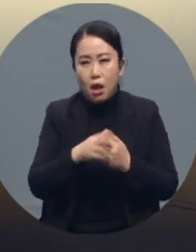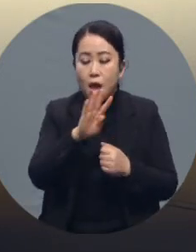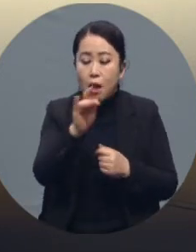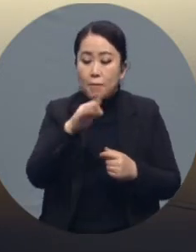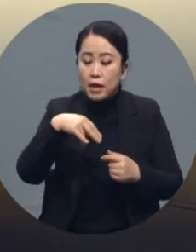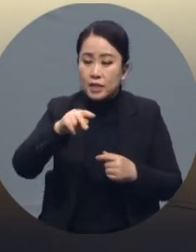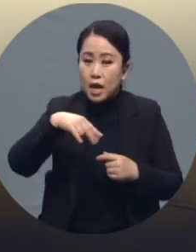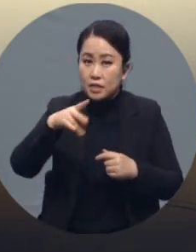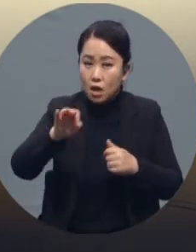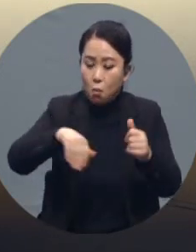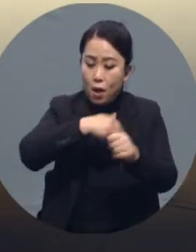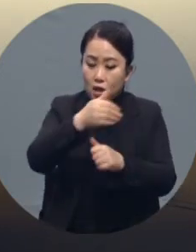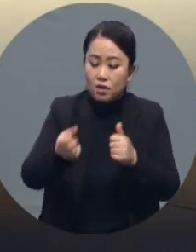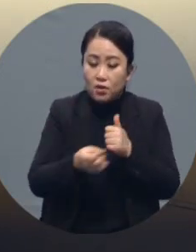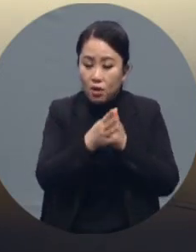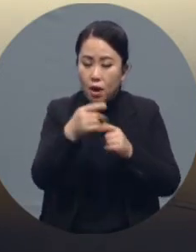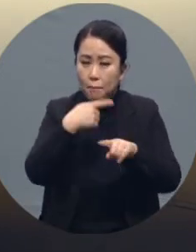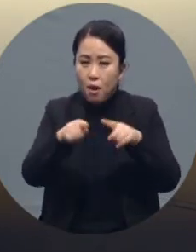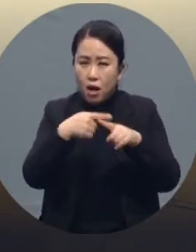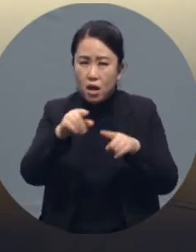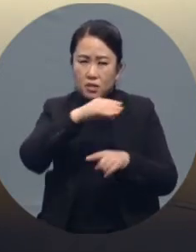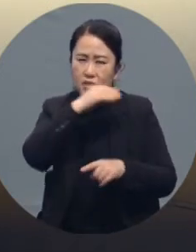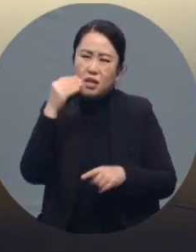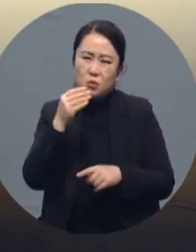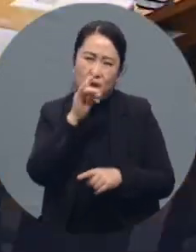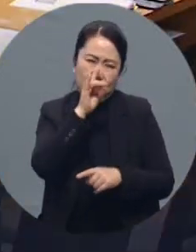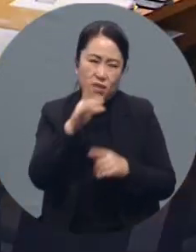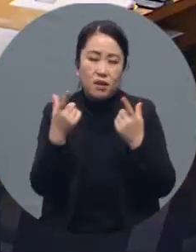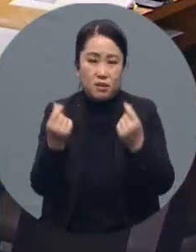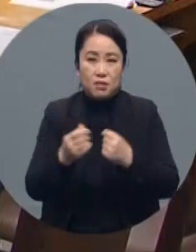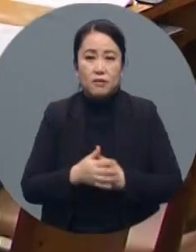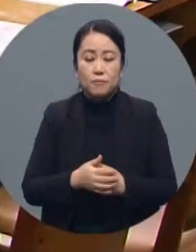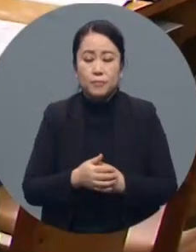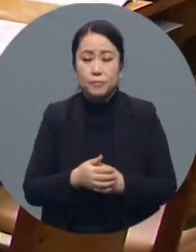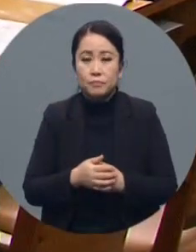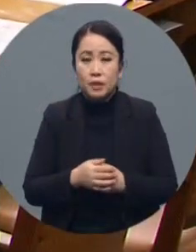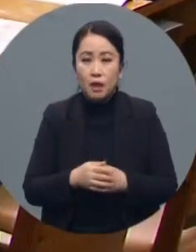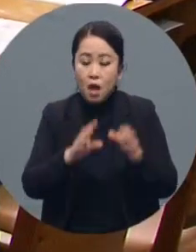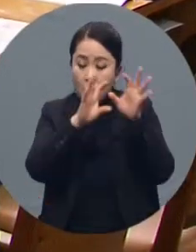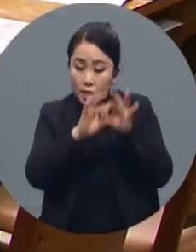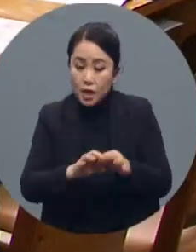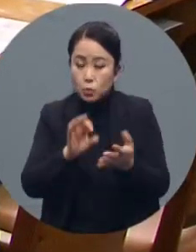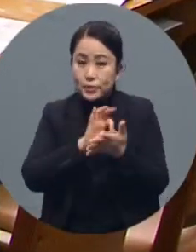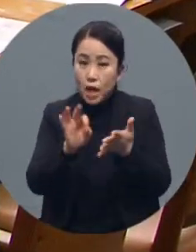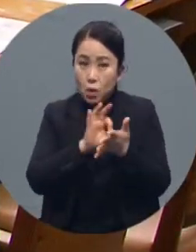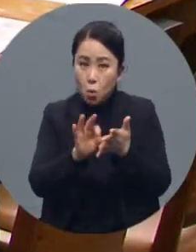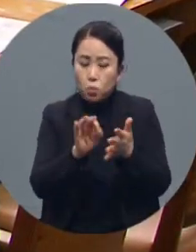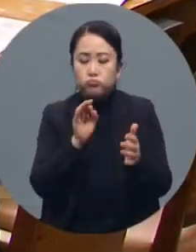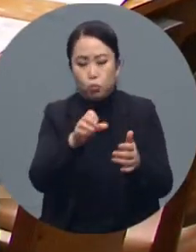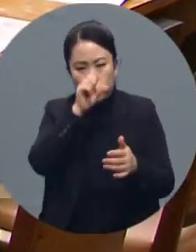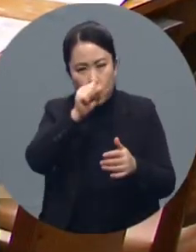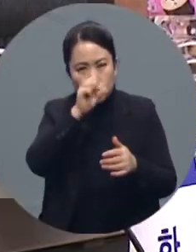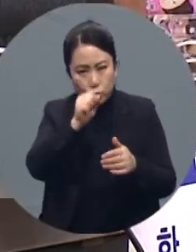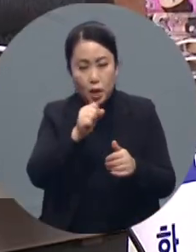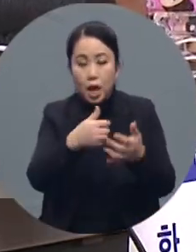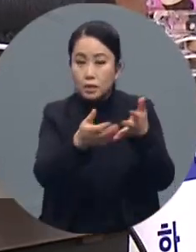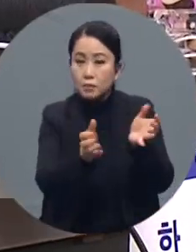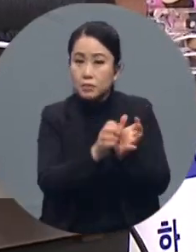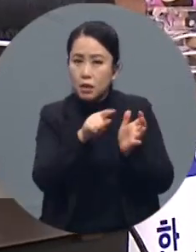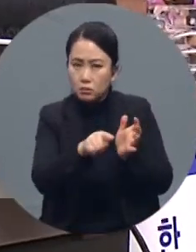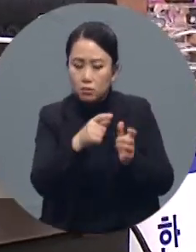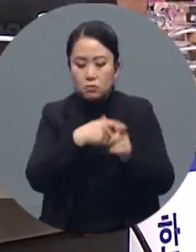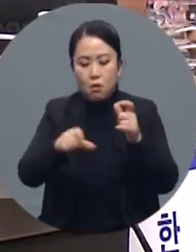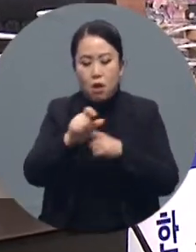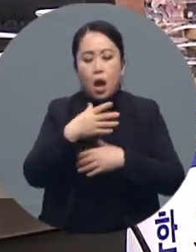방사선 환경영향평가를 제대로 했다라고 평가하기가 힘든 상황입니다. 계속 운전을 지지하는 측은 더 안전한